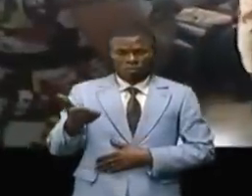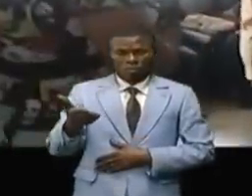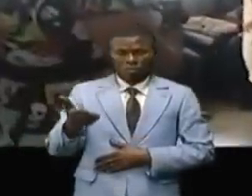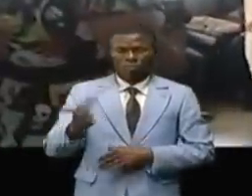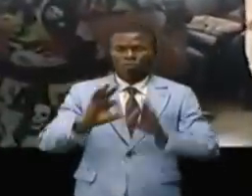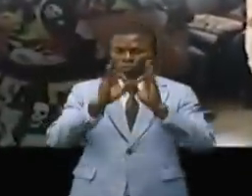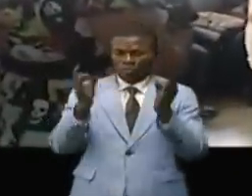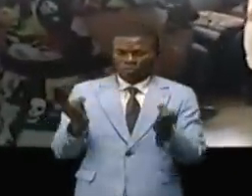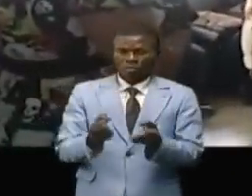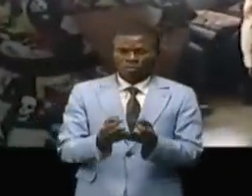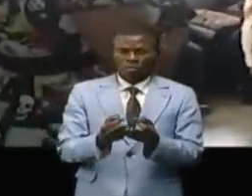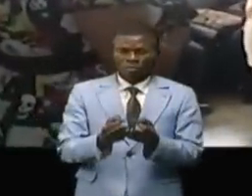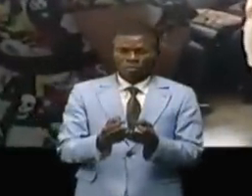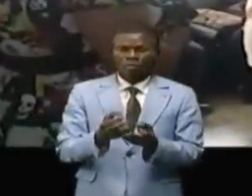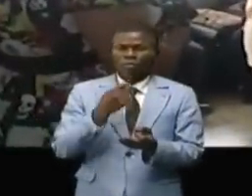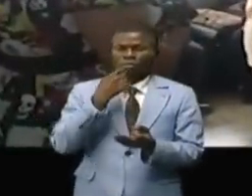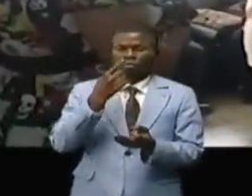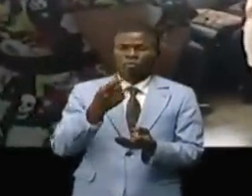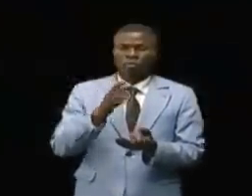toute sa famille présente